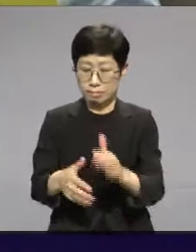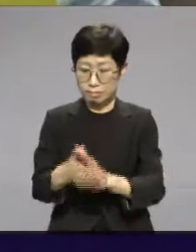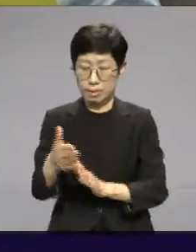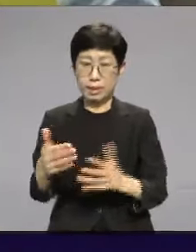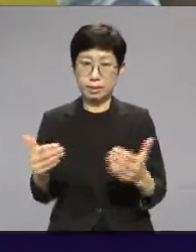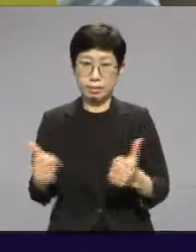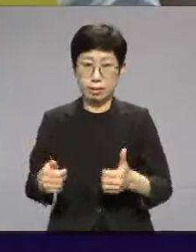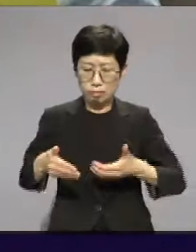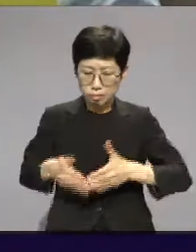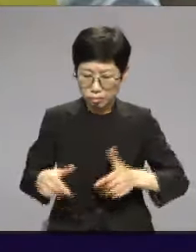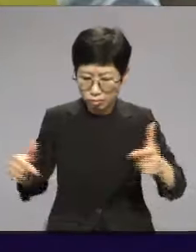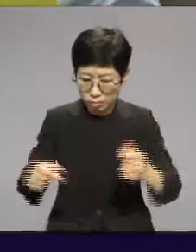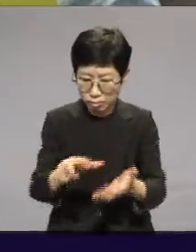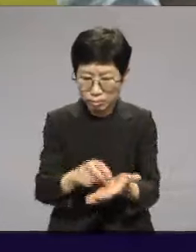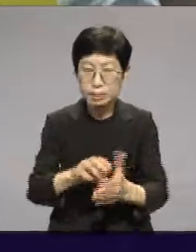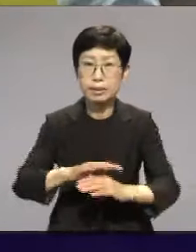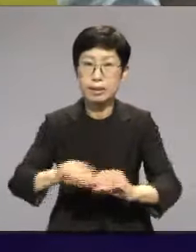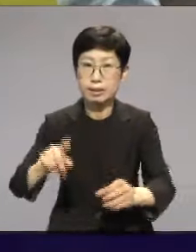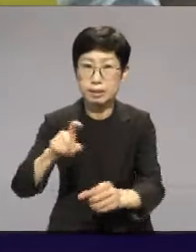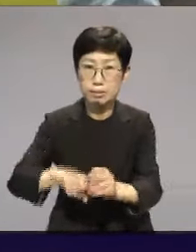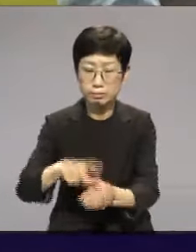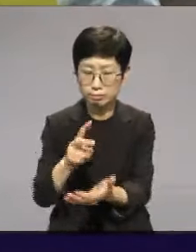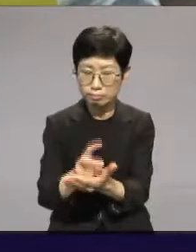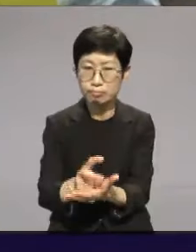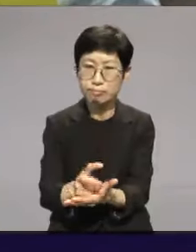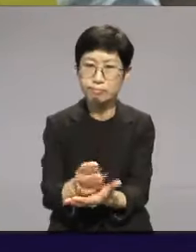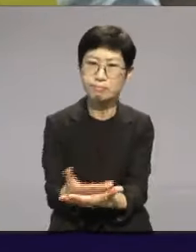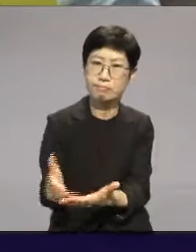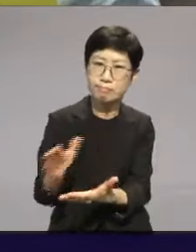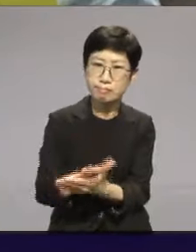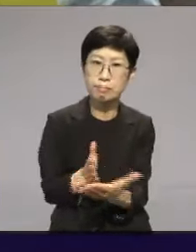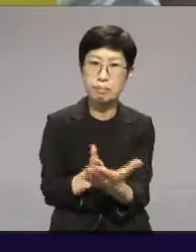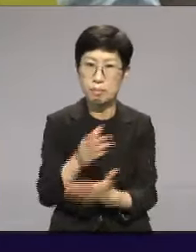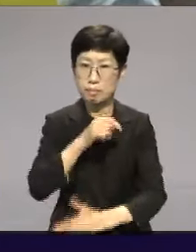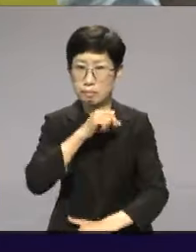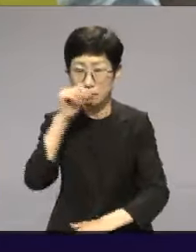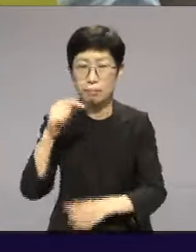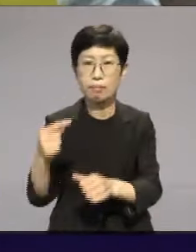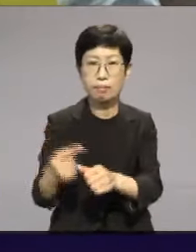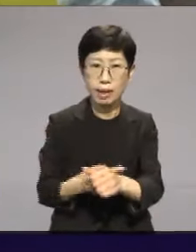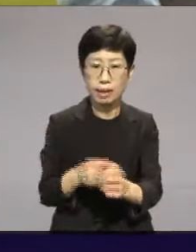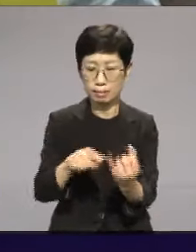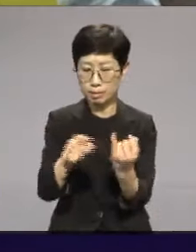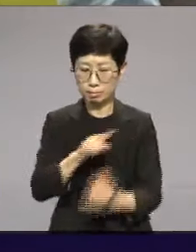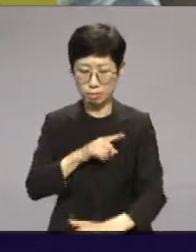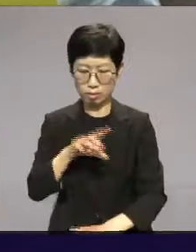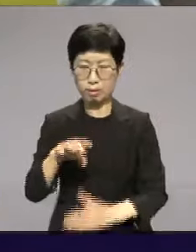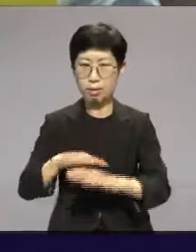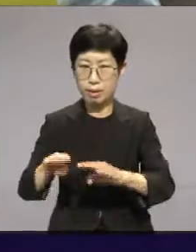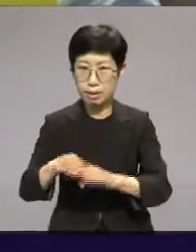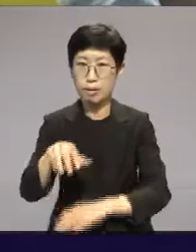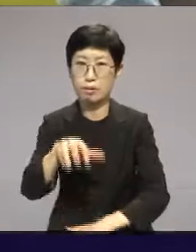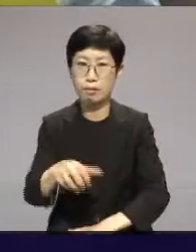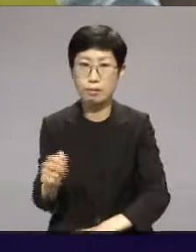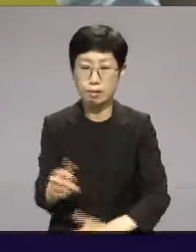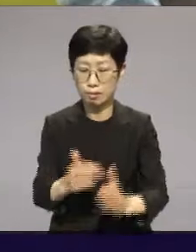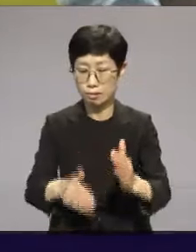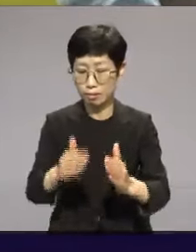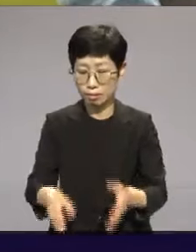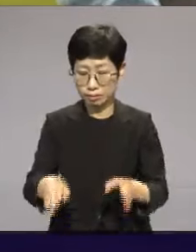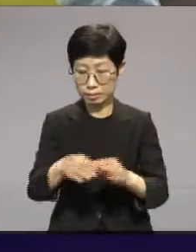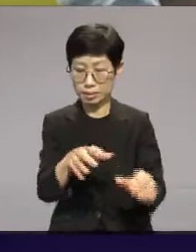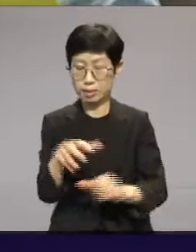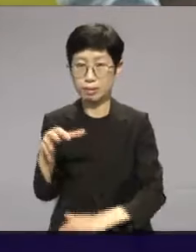의회가 저출산 대책 조례 개정안을 가결시키며 임산부 우선 민원 청구와 공공시설 이용료